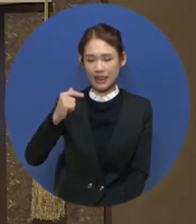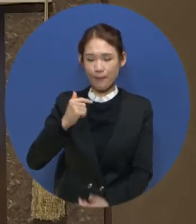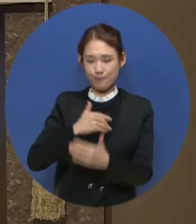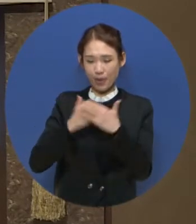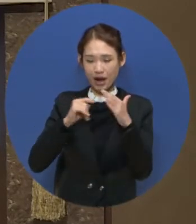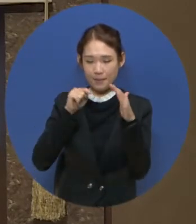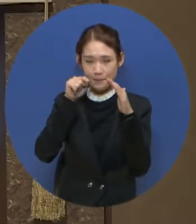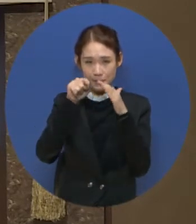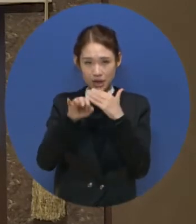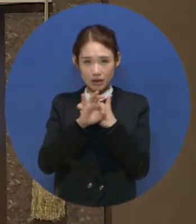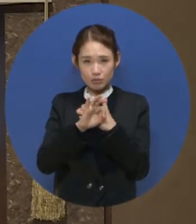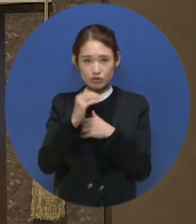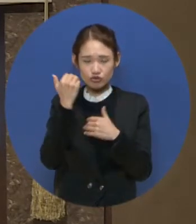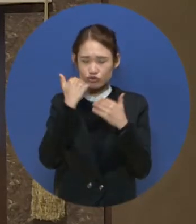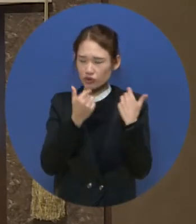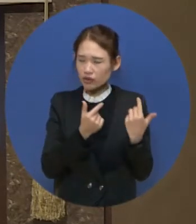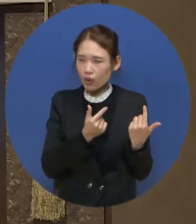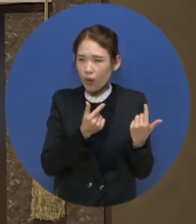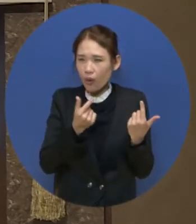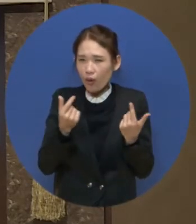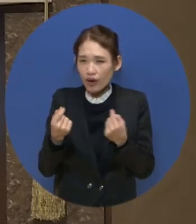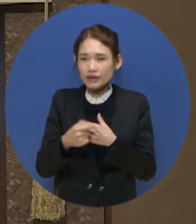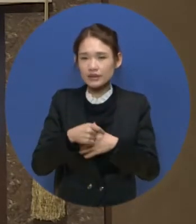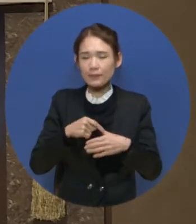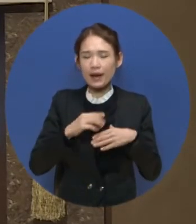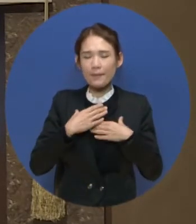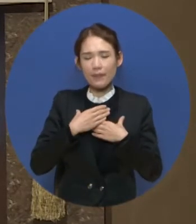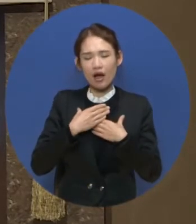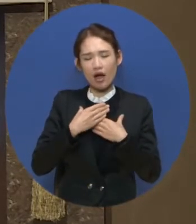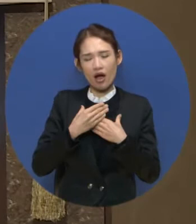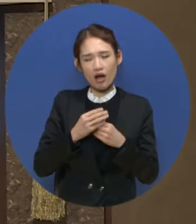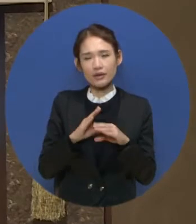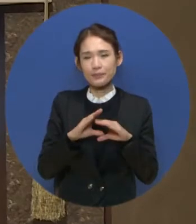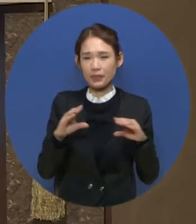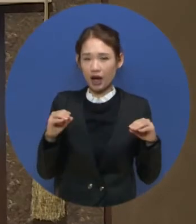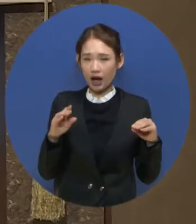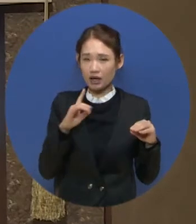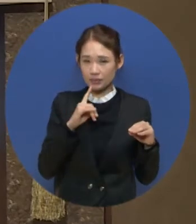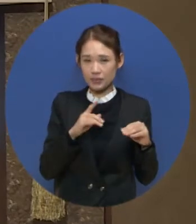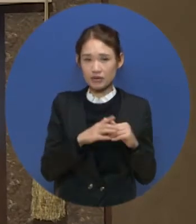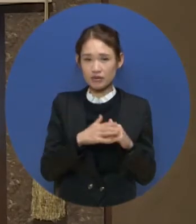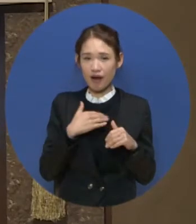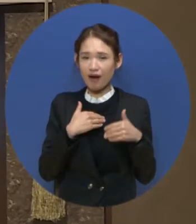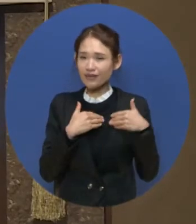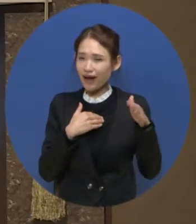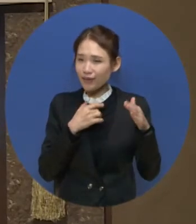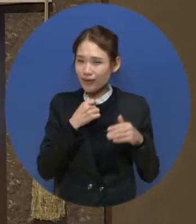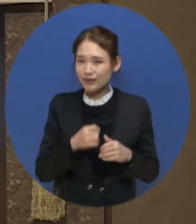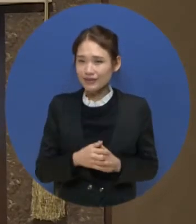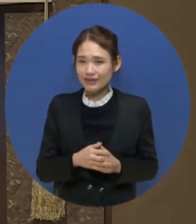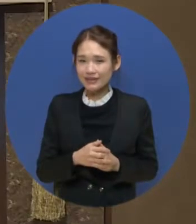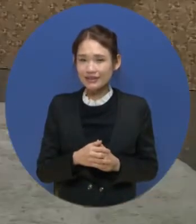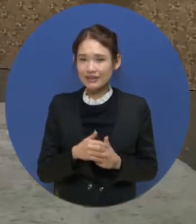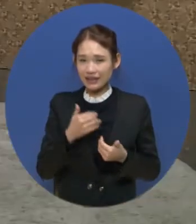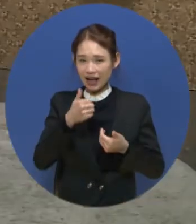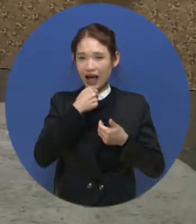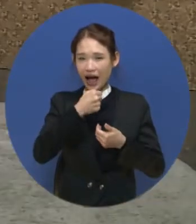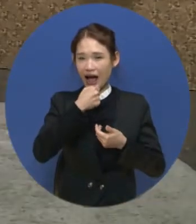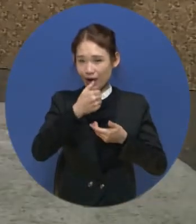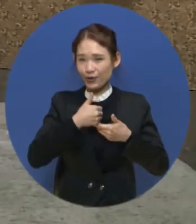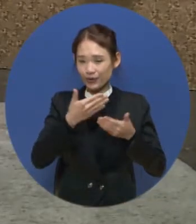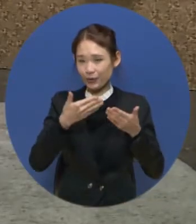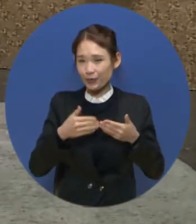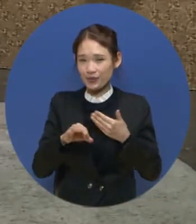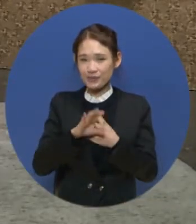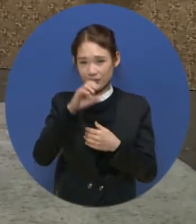누구나 다 이렇게 마음이 편안해지고 이완이 돼요. 그래서 아주 저도 가고 더, 싶네요. 아나운서님 오시면